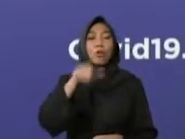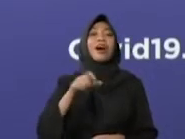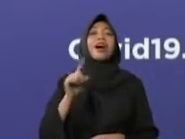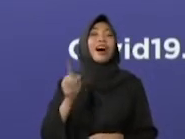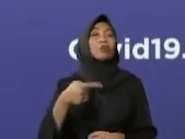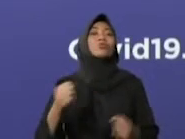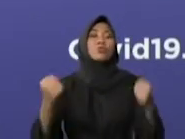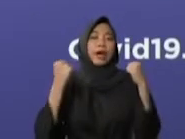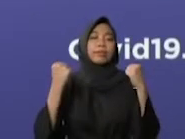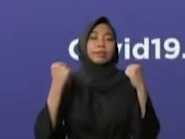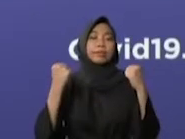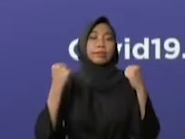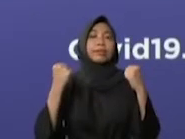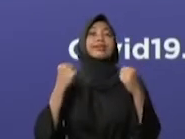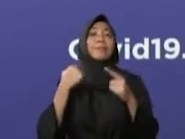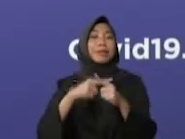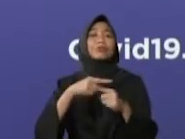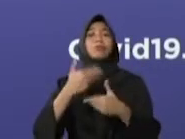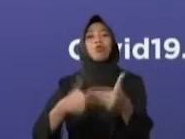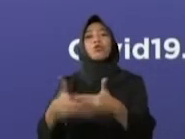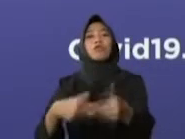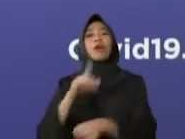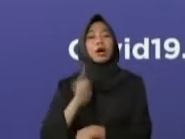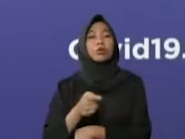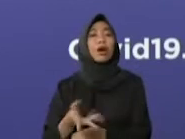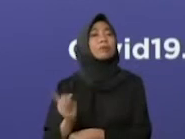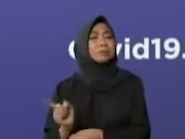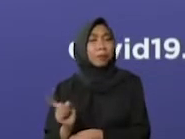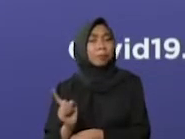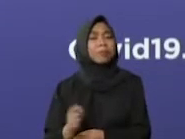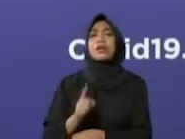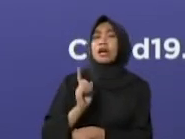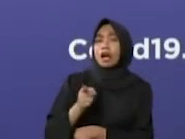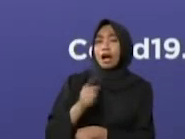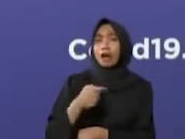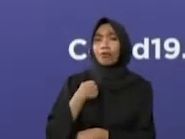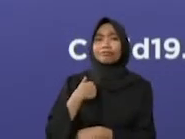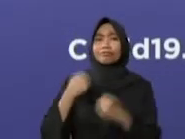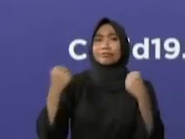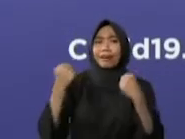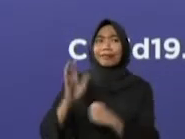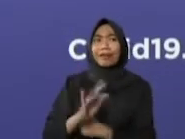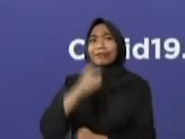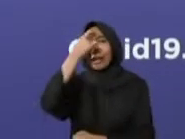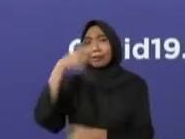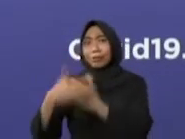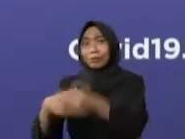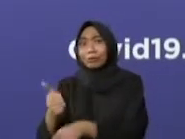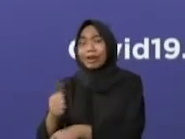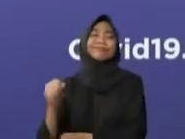kuncinya dan produktif karena tidak mungkin kalau kita tidak sehat kita bisa